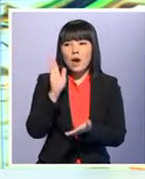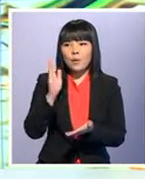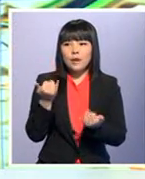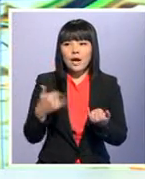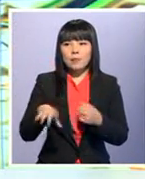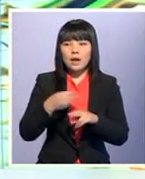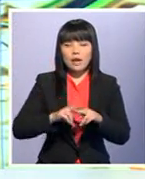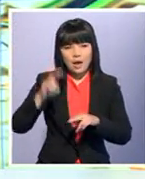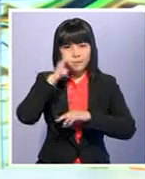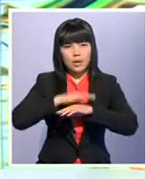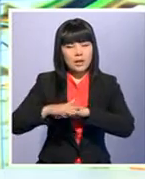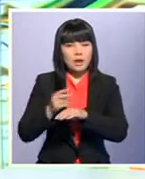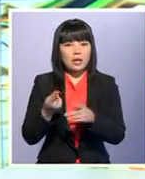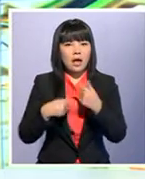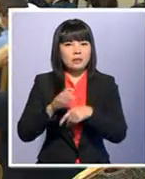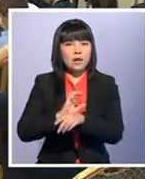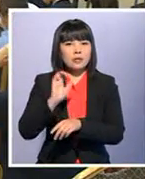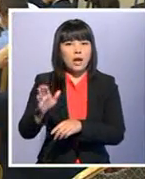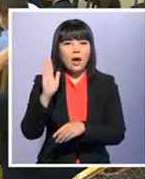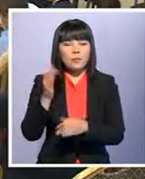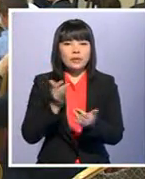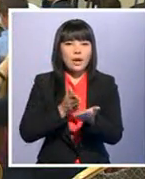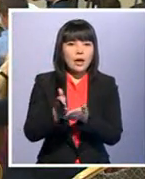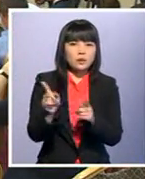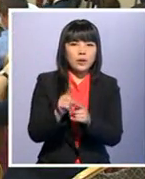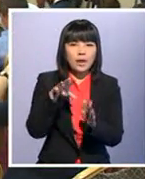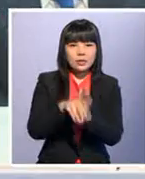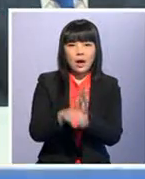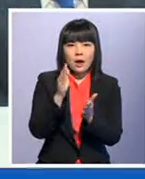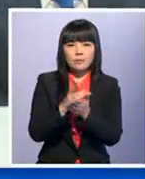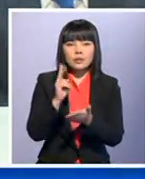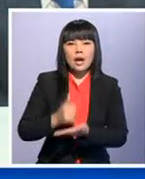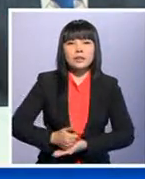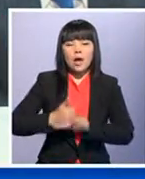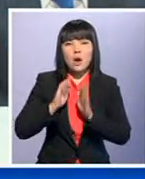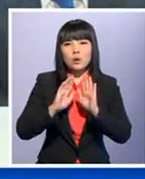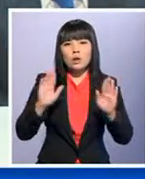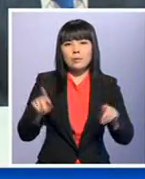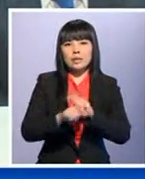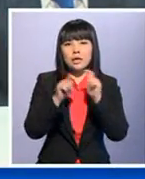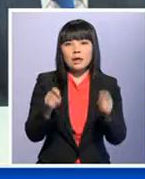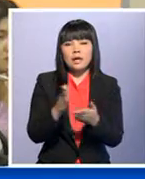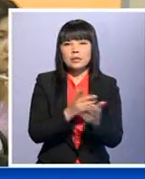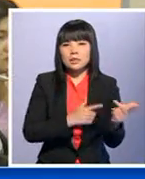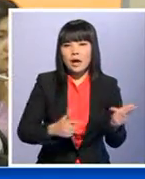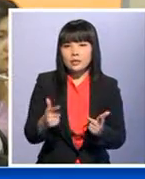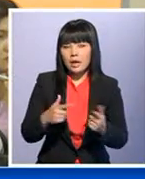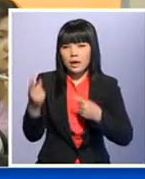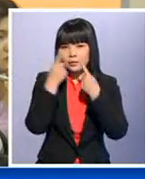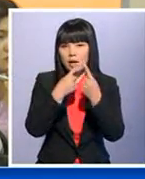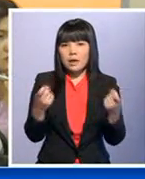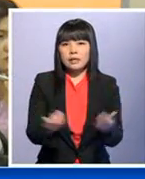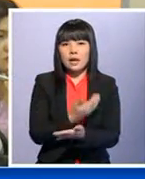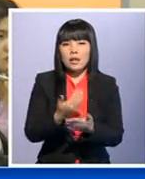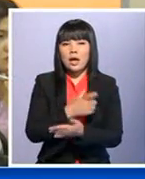қаржы мемлекетке қайтарылады. Ол үшін арнай бап та бар. Бұл туралы бүгін беделді көрмеге дайындық жайында өткен баспасөз мәслихатында баяндалды.